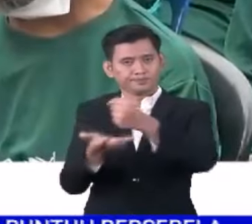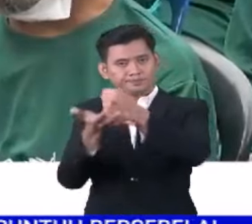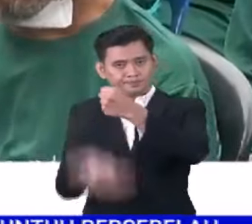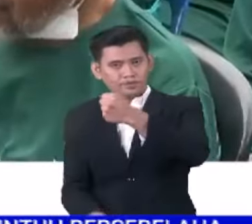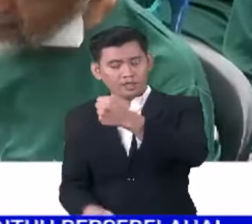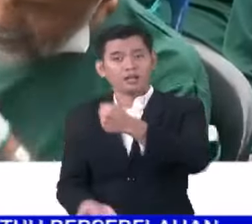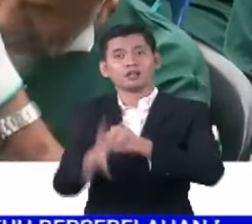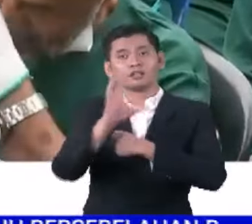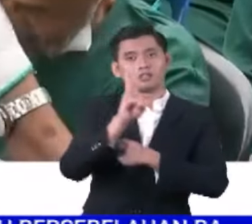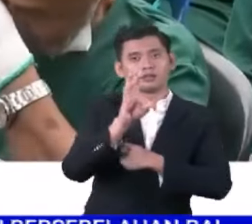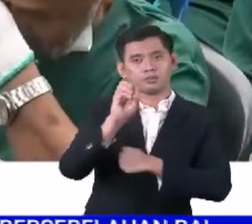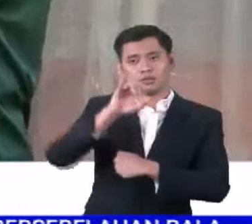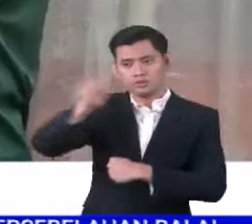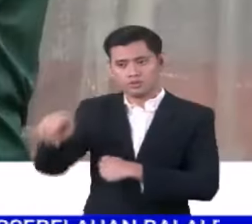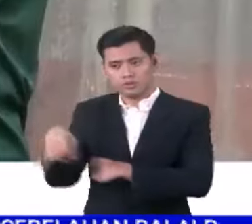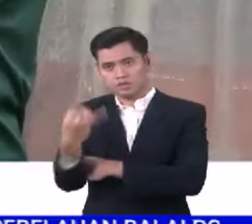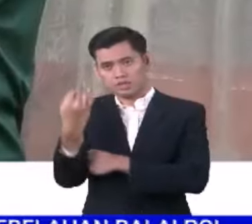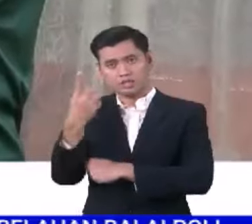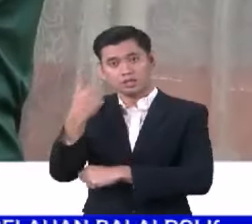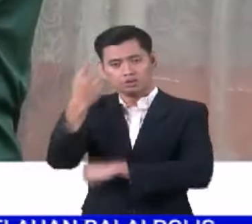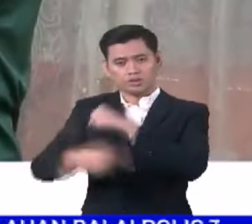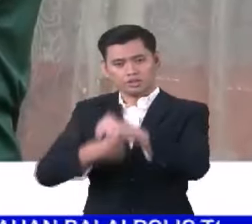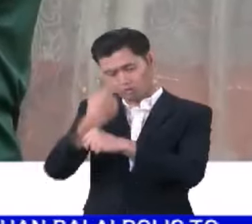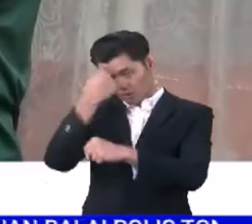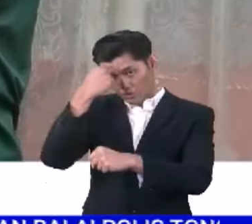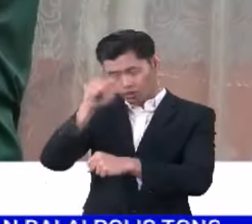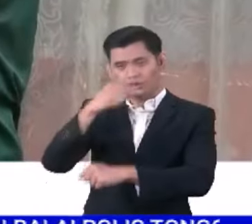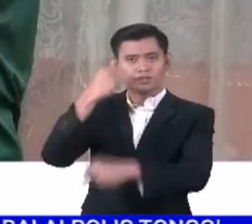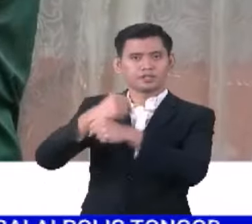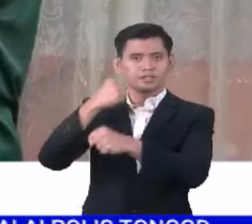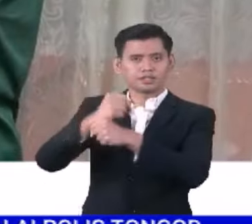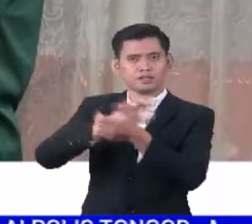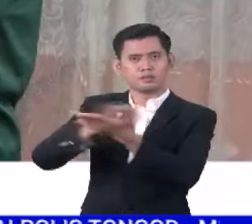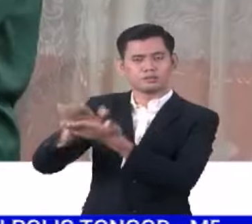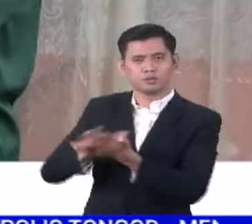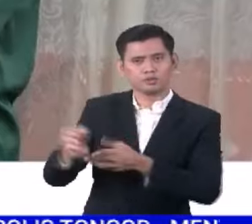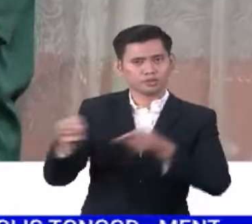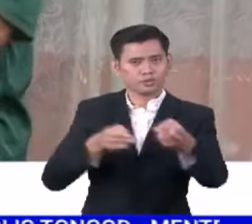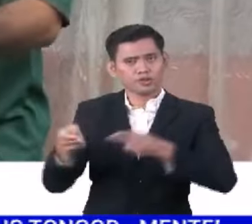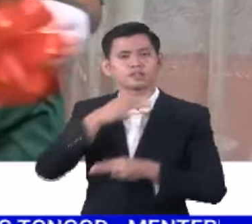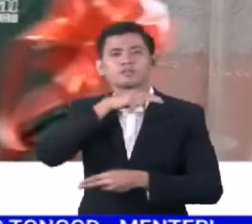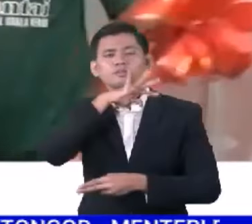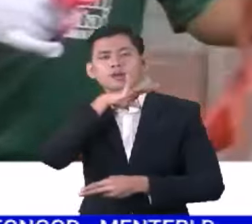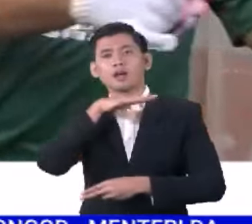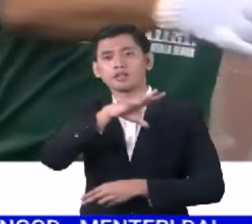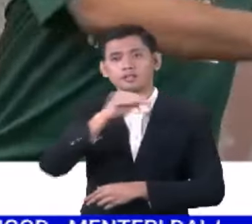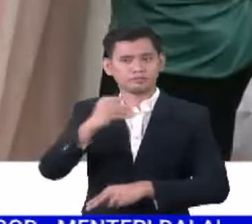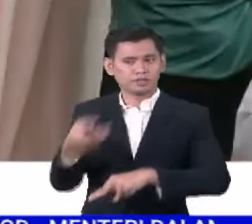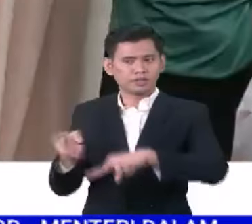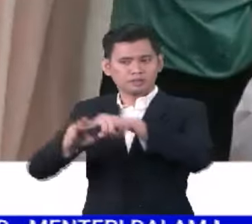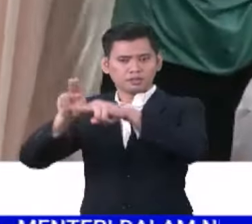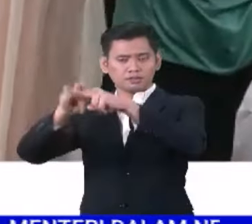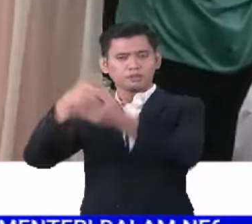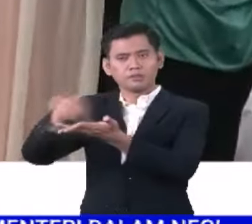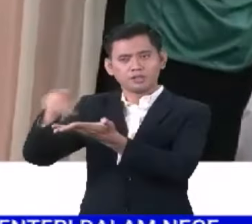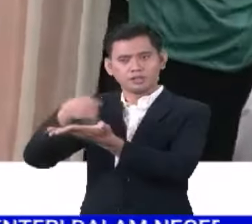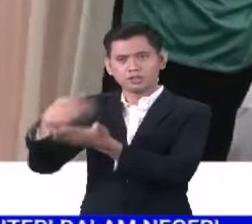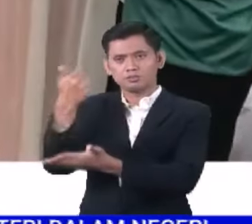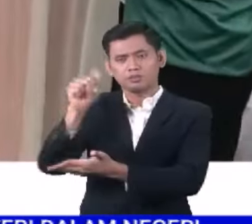Ringgit setahun dibelanjakan bagi kejar-kejar pengurusan sampah dibeli itu dan kos meningkat 10 peratus setiap